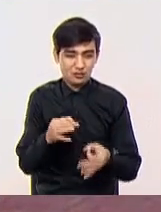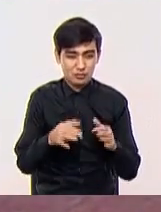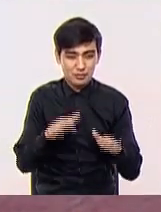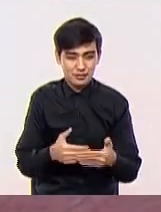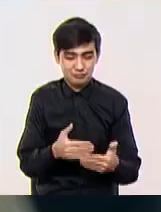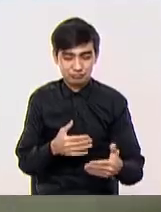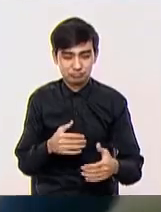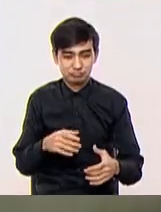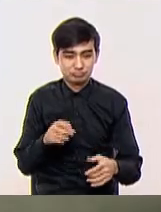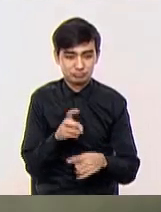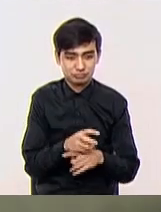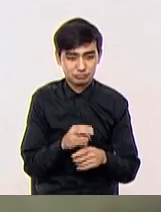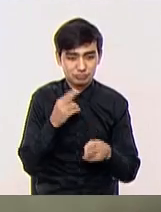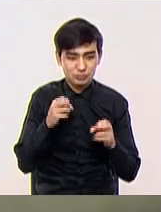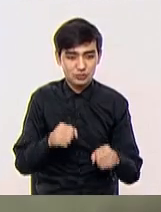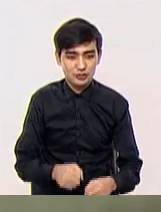банкротства.